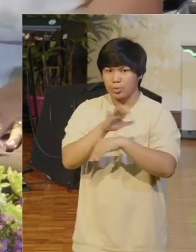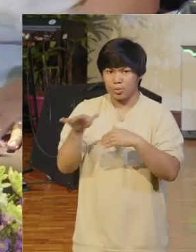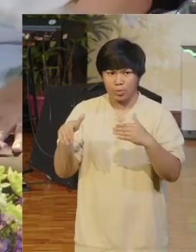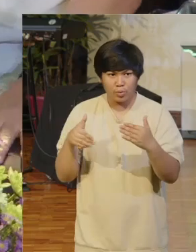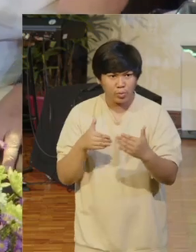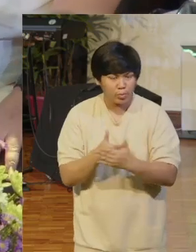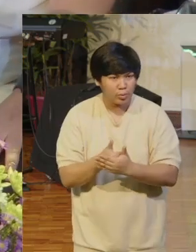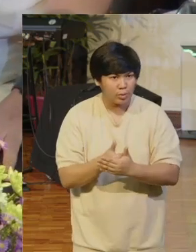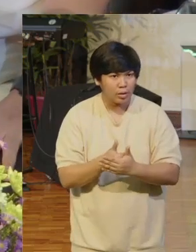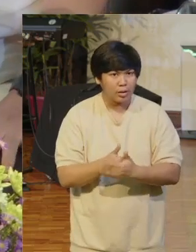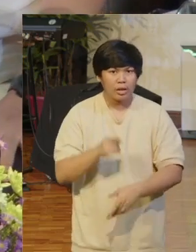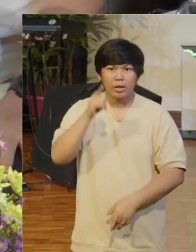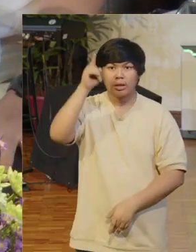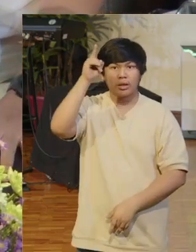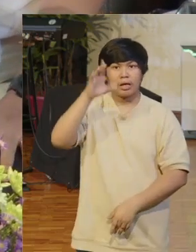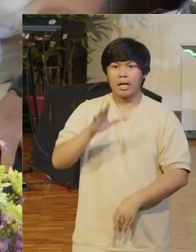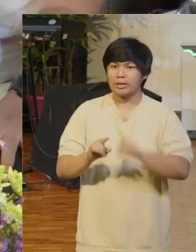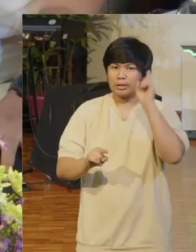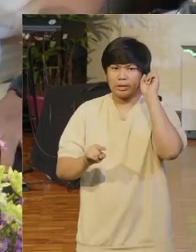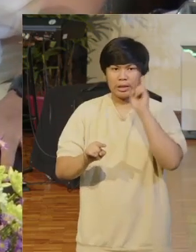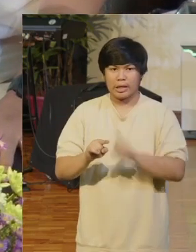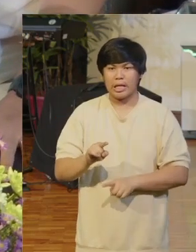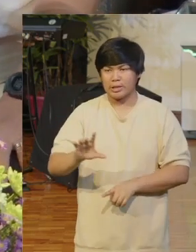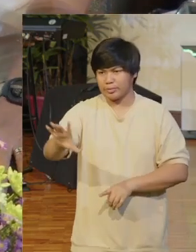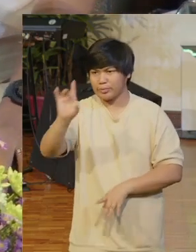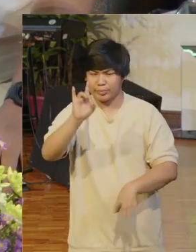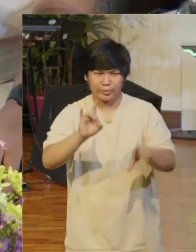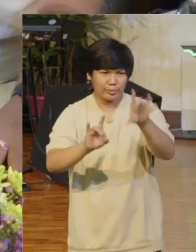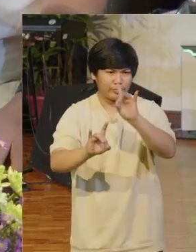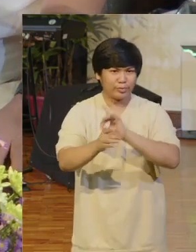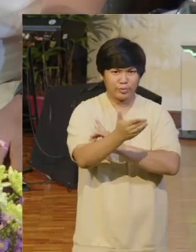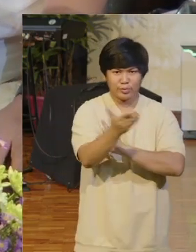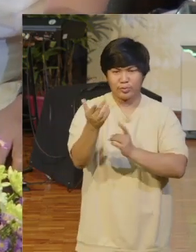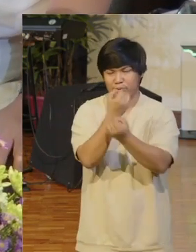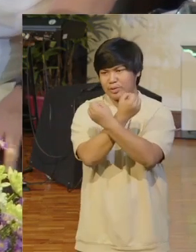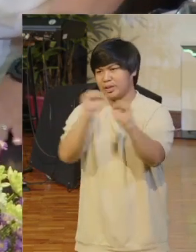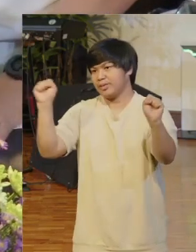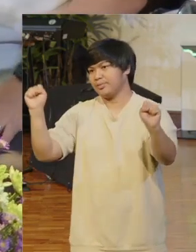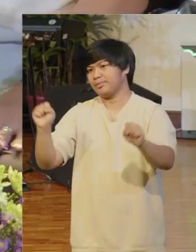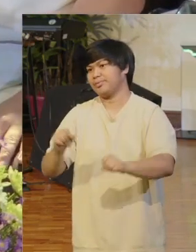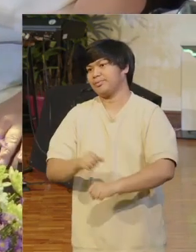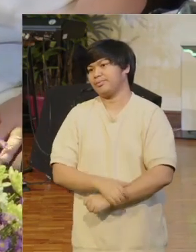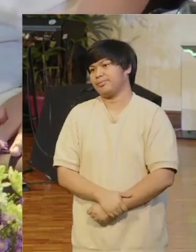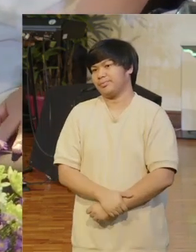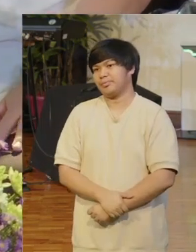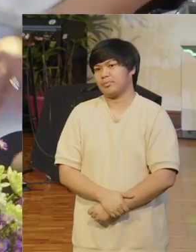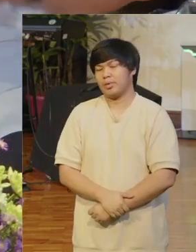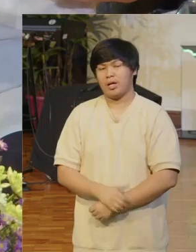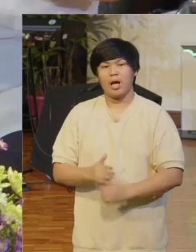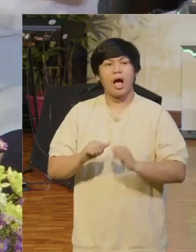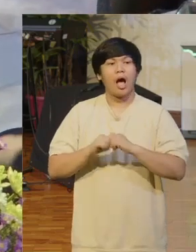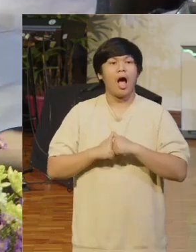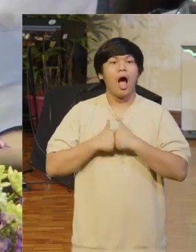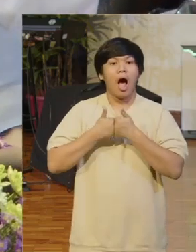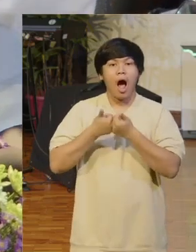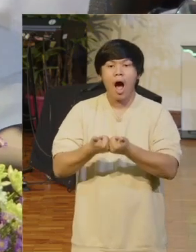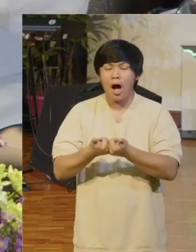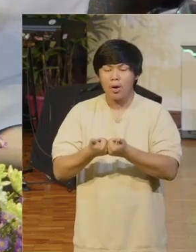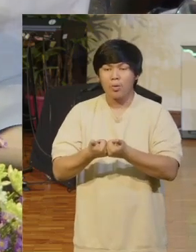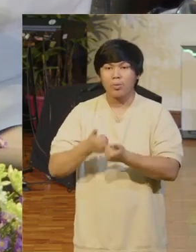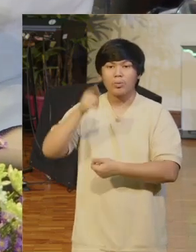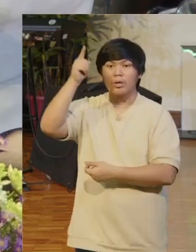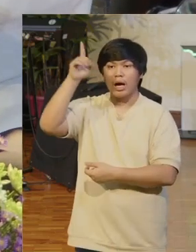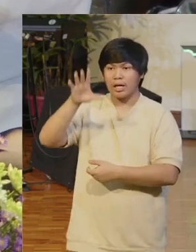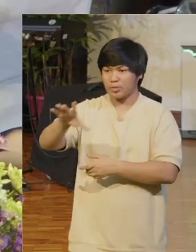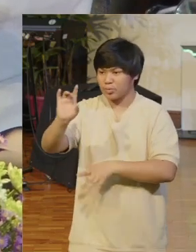niya pwedeng sabihin ito. Paano niya masasabi na pinili ko kayo bago ko pa nilikha ang